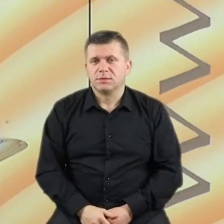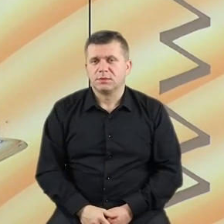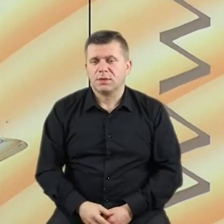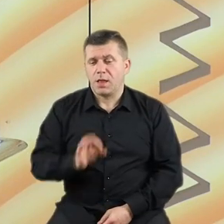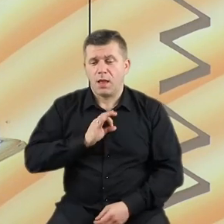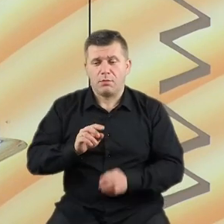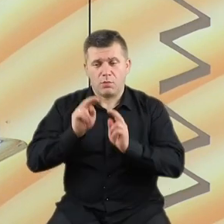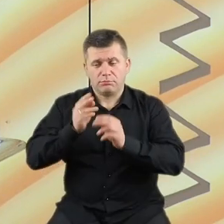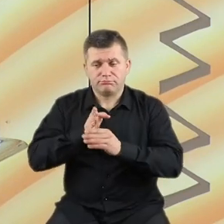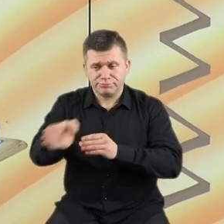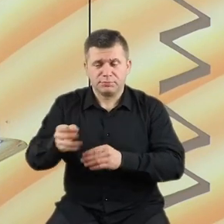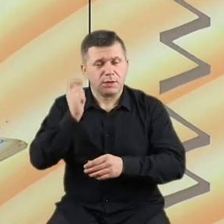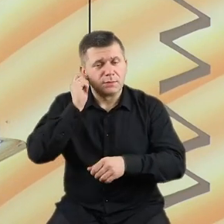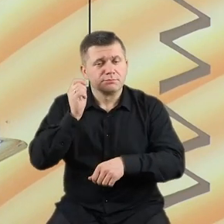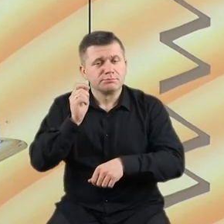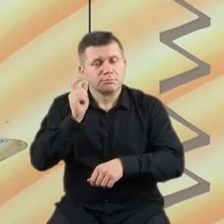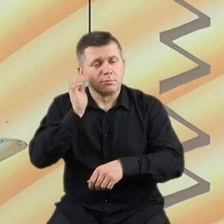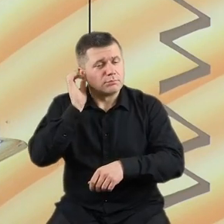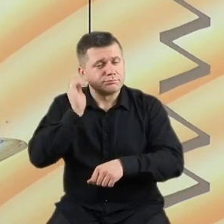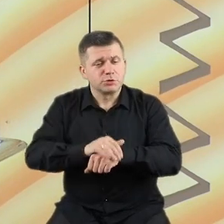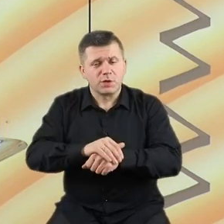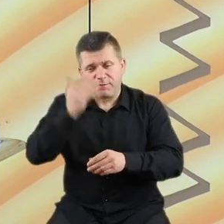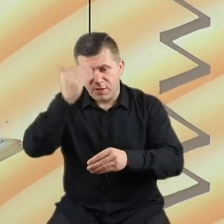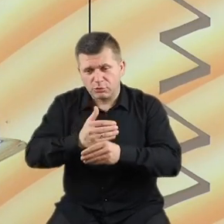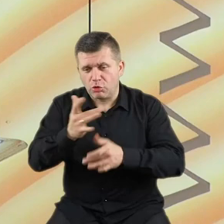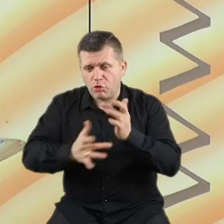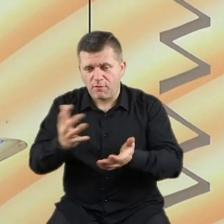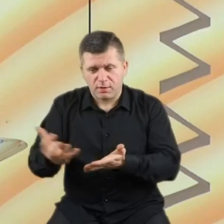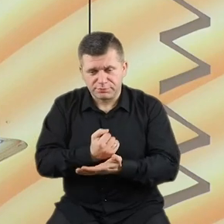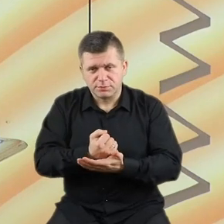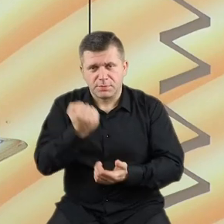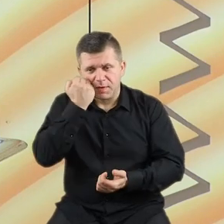teraz jak jestem u tej mojej przyjaciółki, i ona idzie po rower do piwnicy wieczorem.